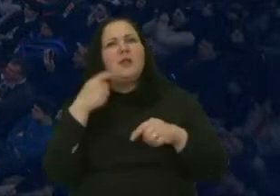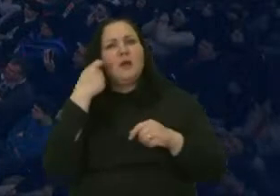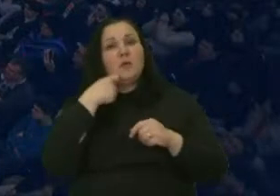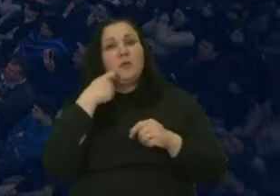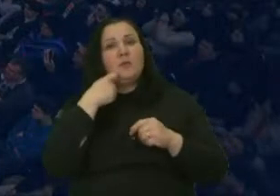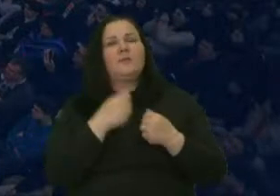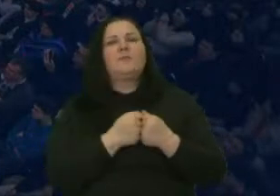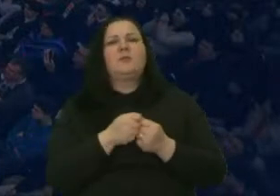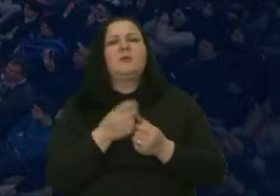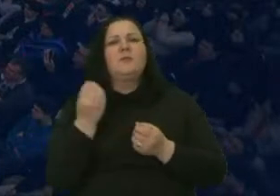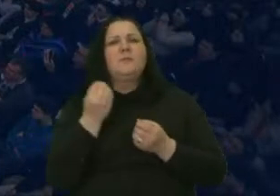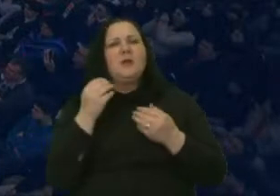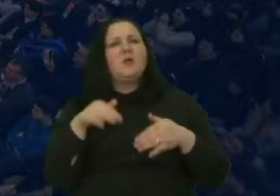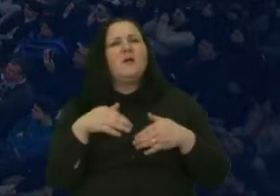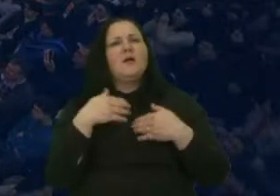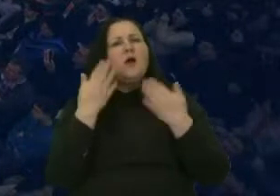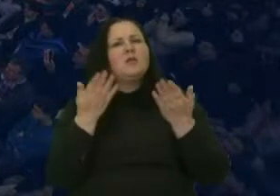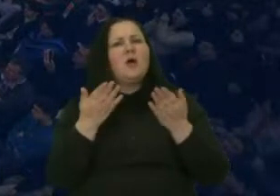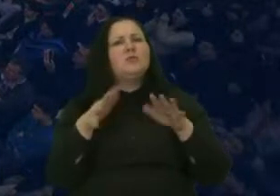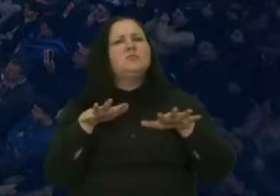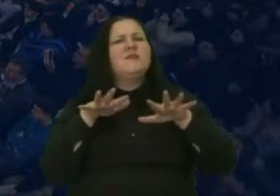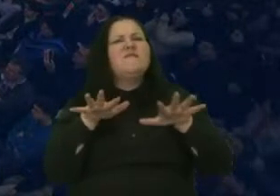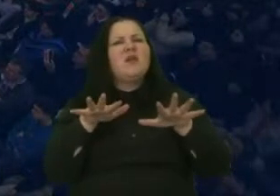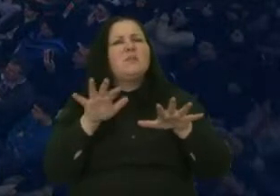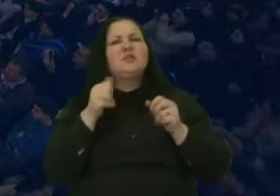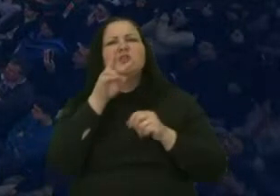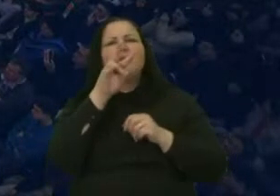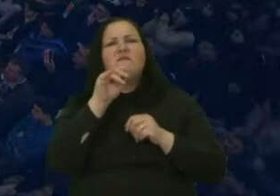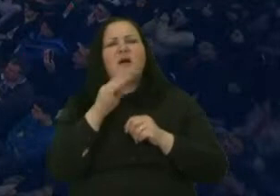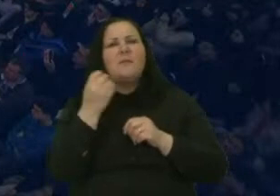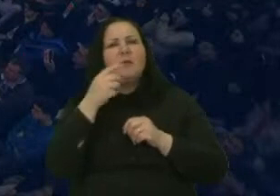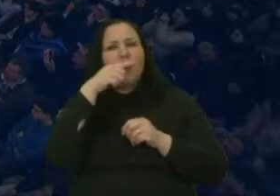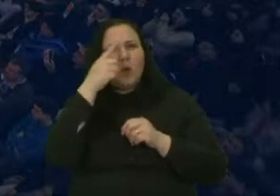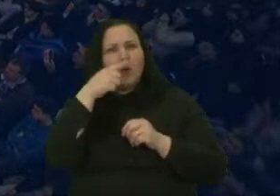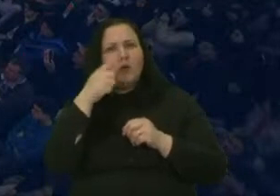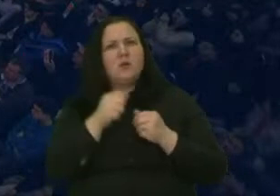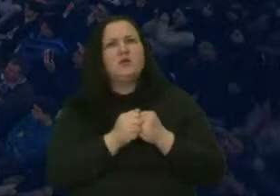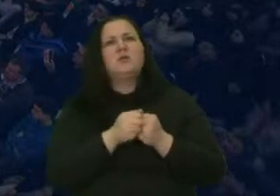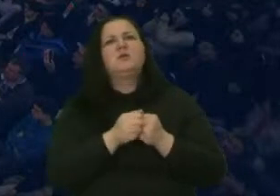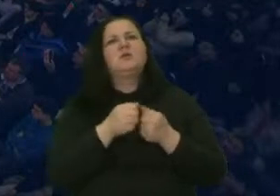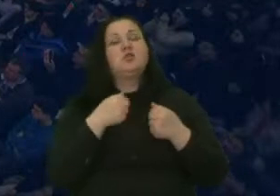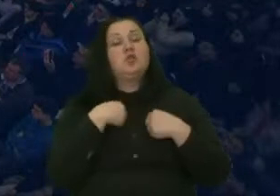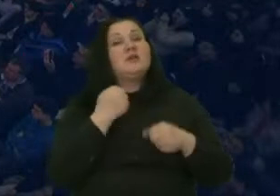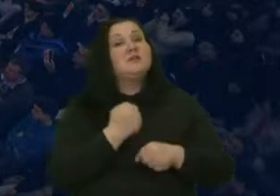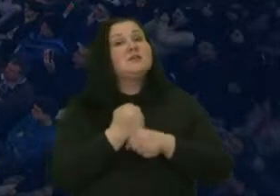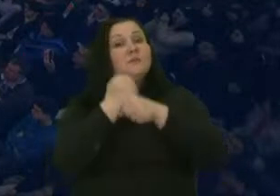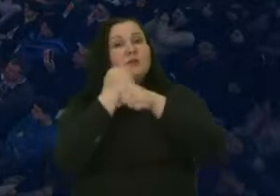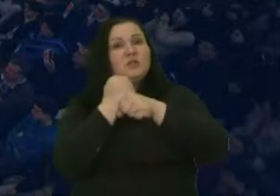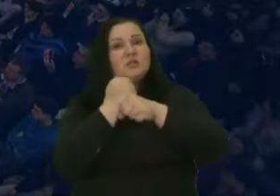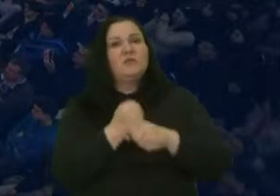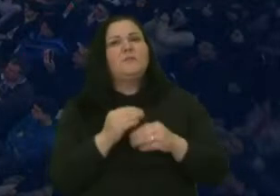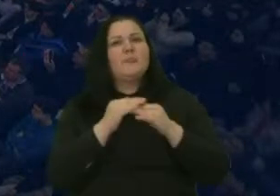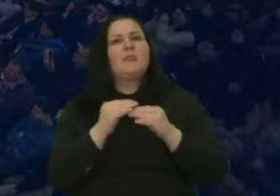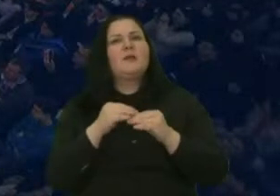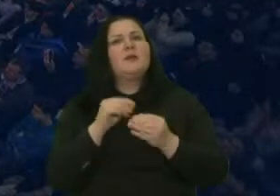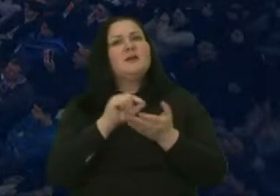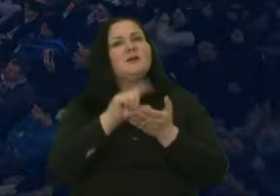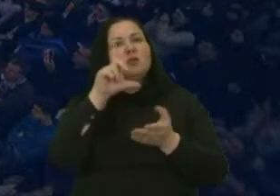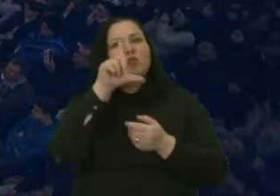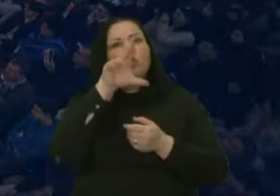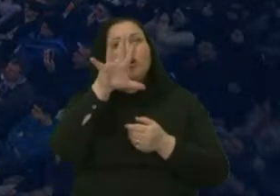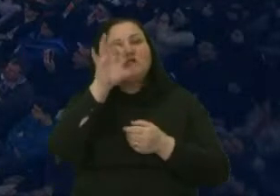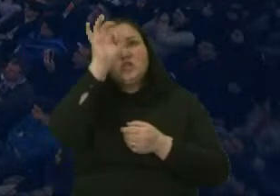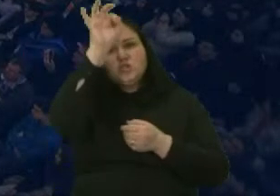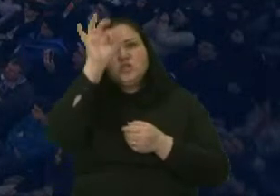sector pentru că au dat vaibu și vibrație culturală acestui oraș Și noi venim să sprijinim cu ceea ce ne stă la îndemână crește cu 25%